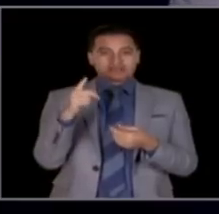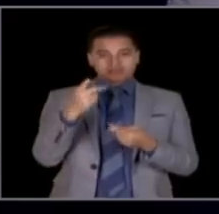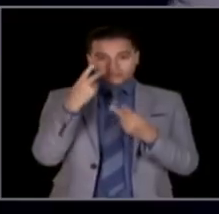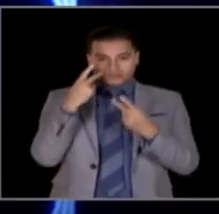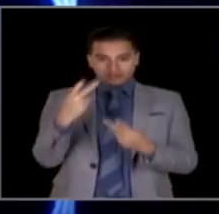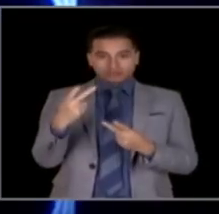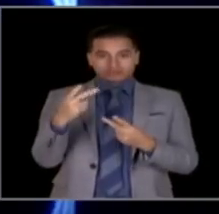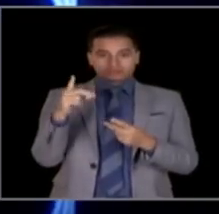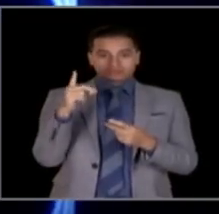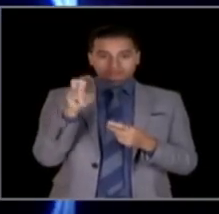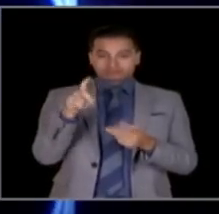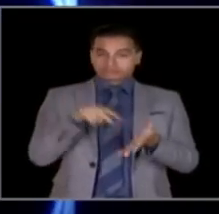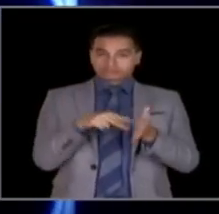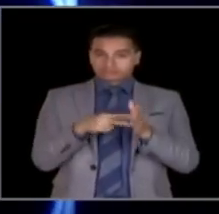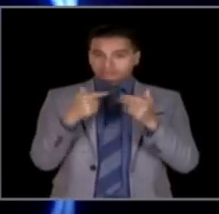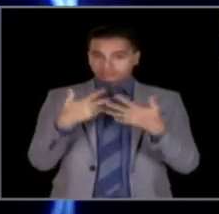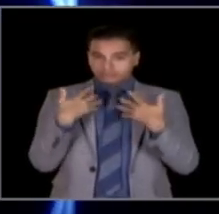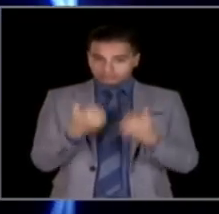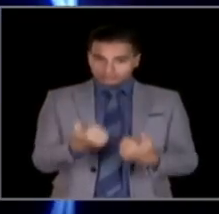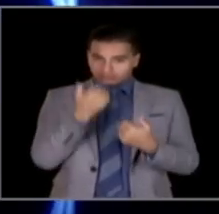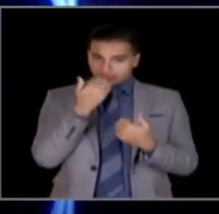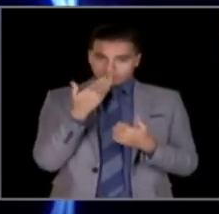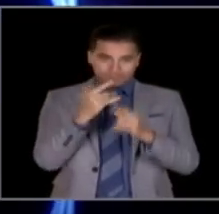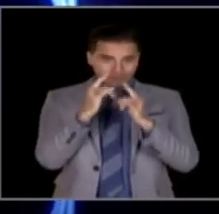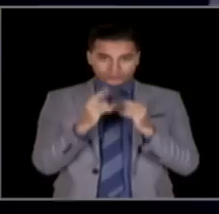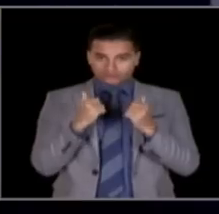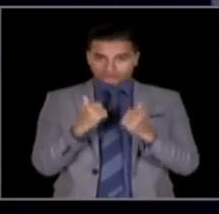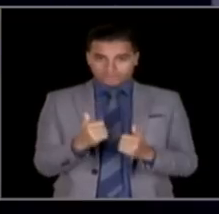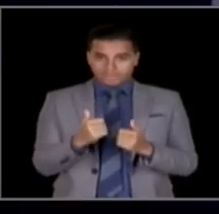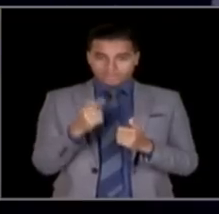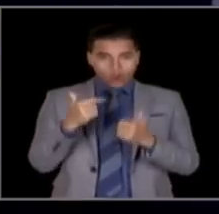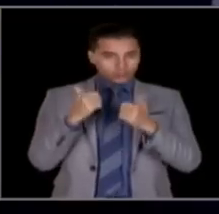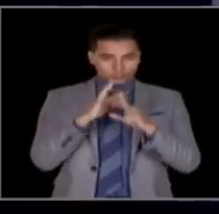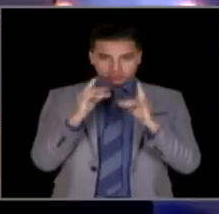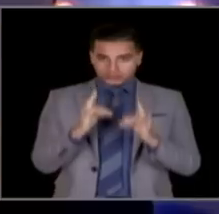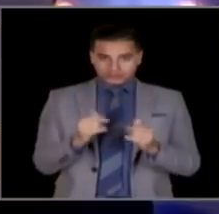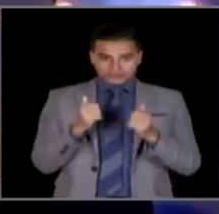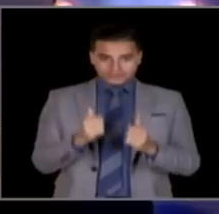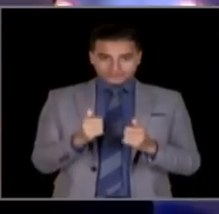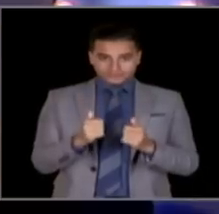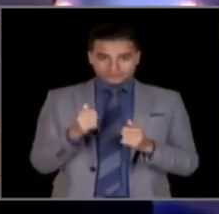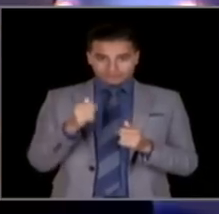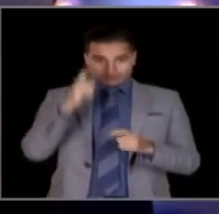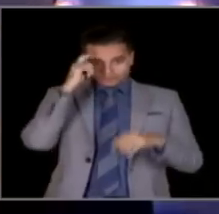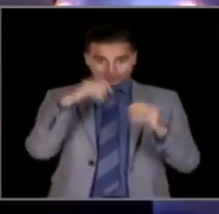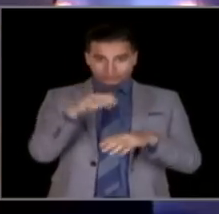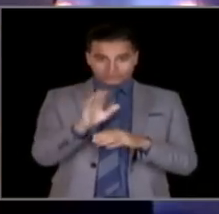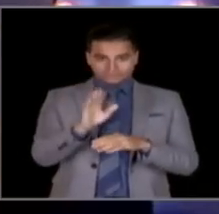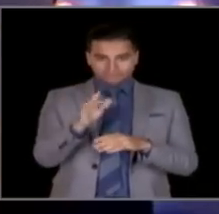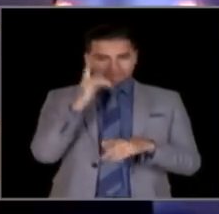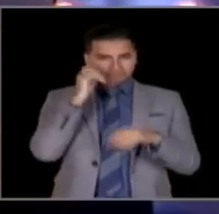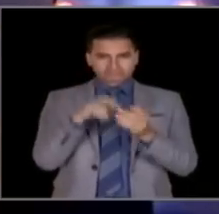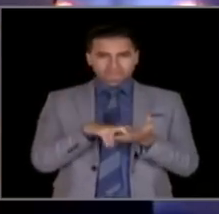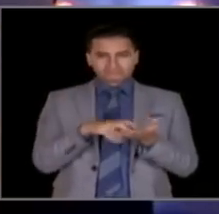ازيك يا طه؟ الحمد لله. ايه رأيك في المباراة؟ جميل، كويس، حلوة. الحمد لله كويس. مش مقلقة؟ ونقلق